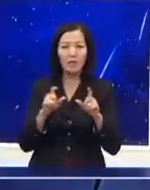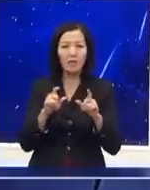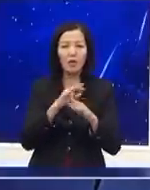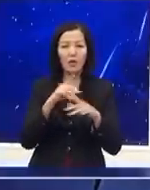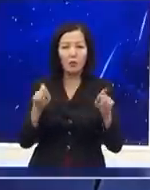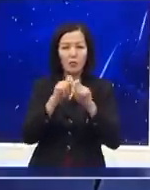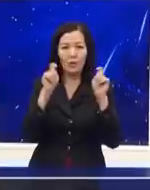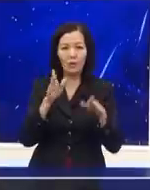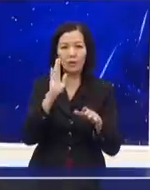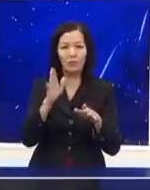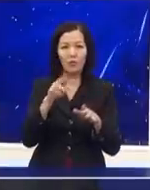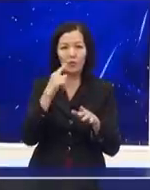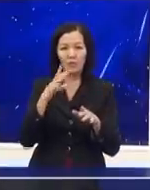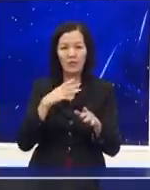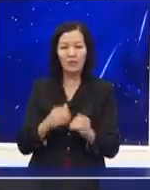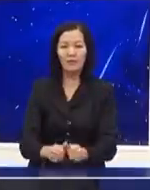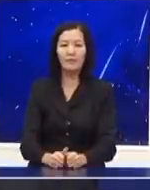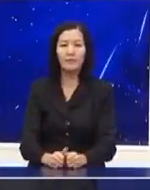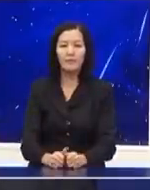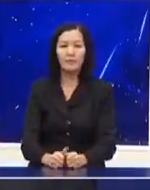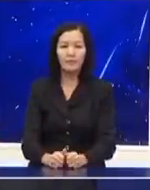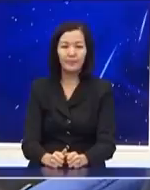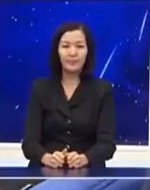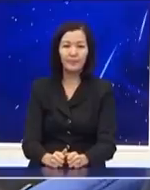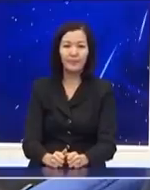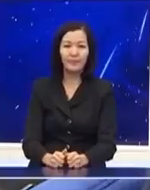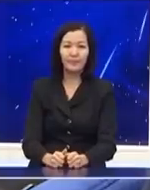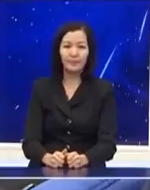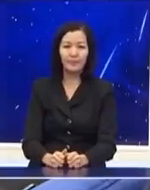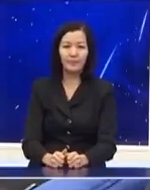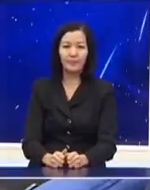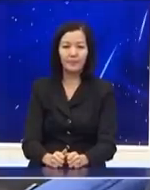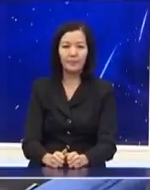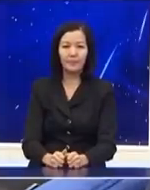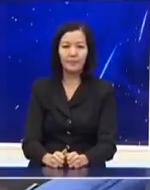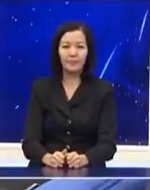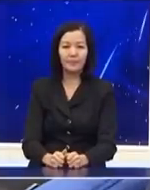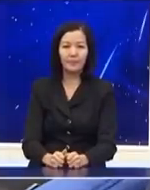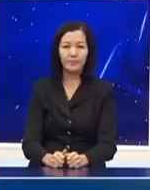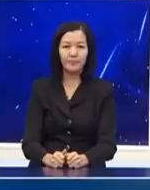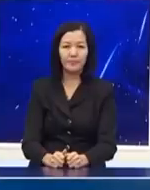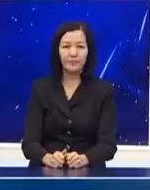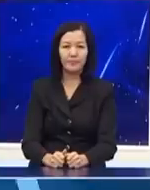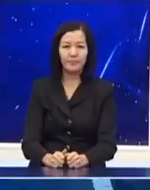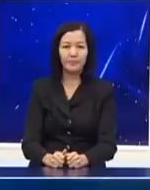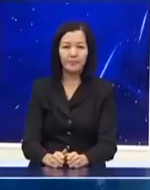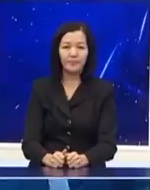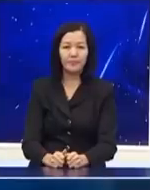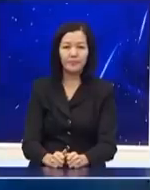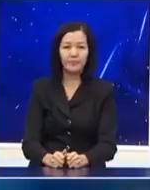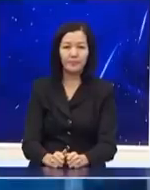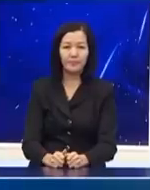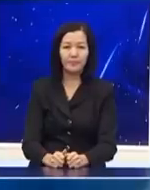ауданында ашылар нысандар көп. Көпшілік тек адам аман, заман тыныш болсын деп тарқасты. Камшат Мұхамеджан,